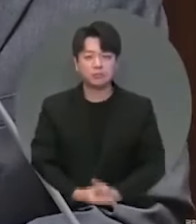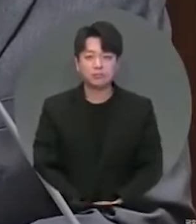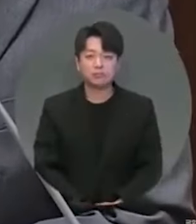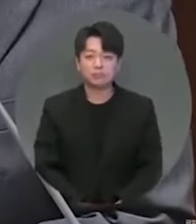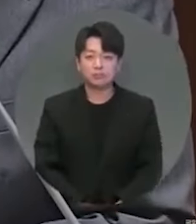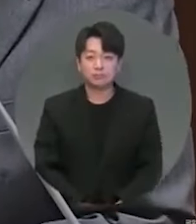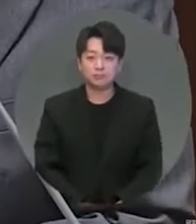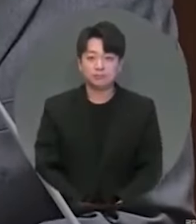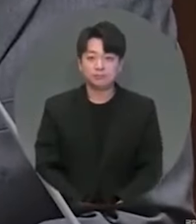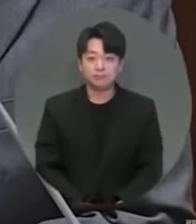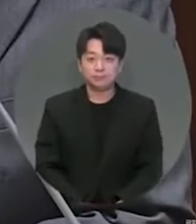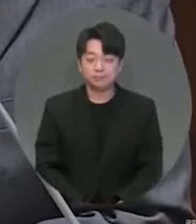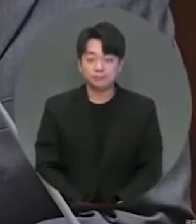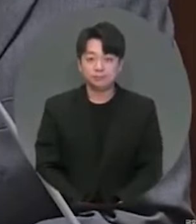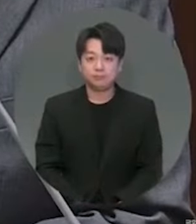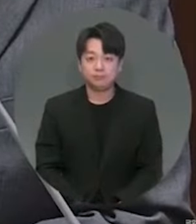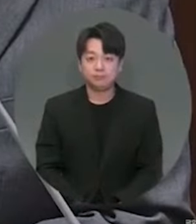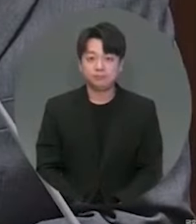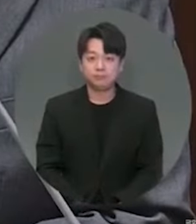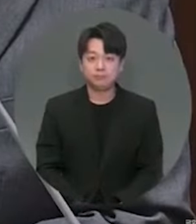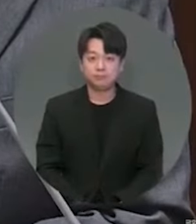자, 보십시오.